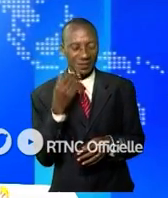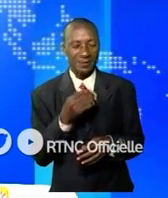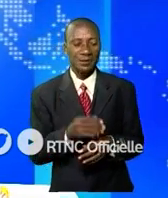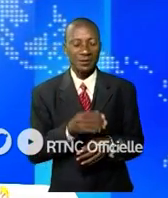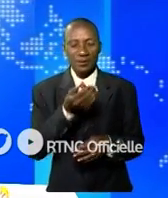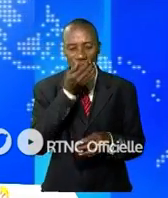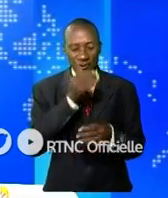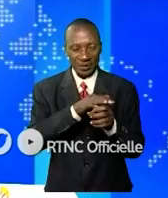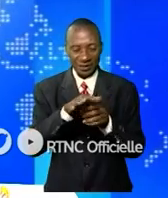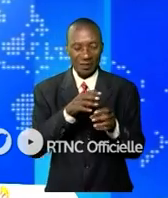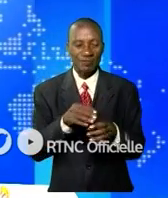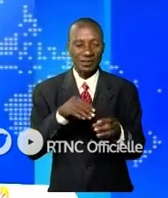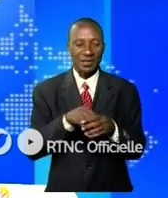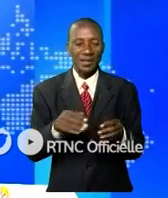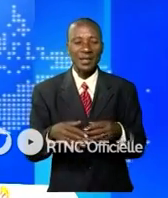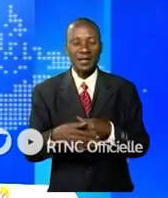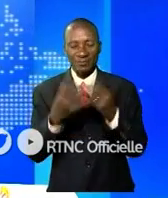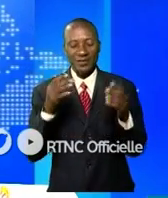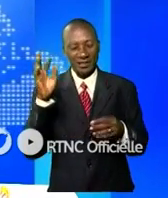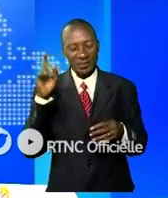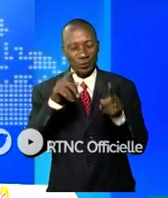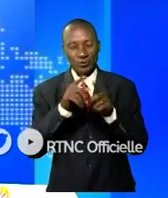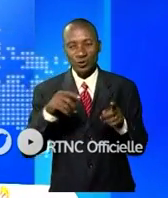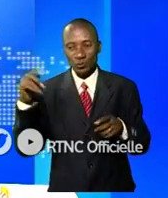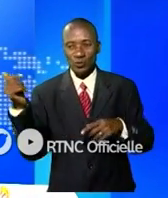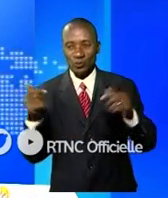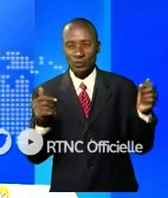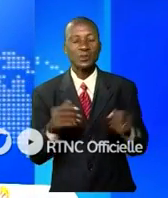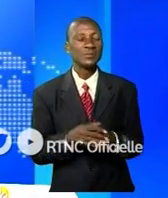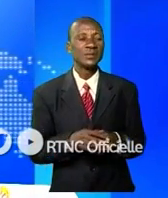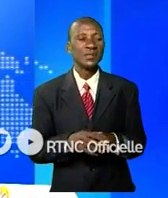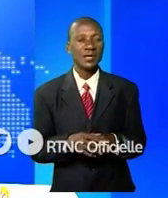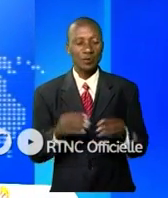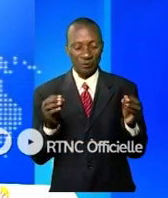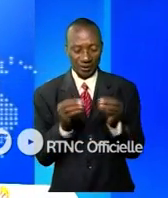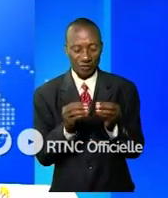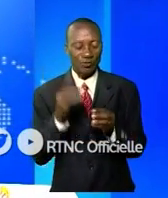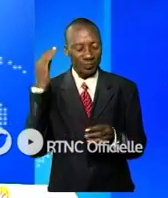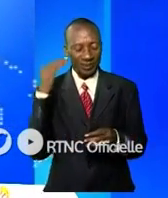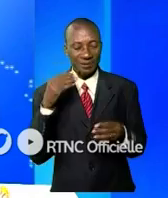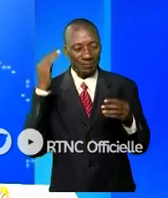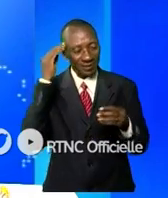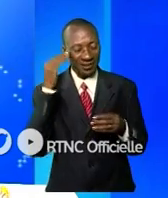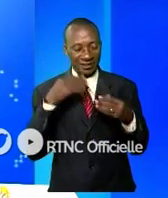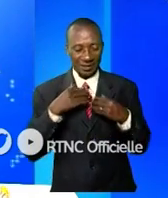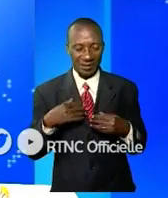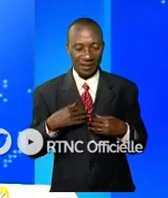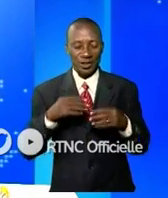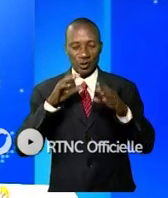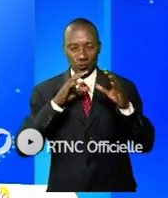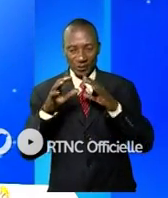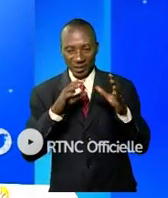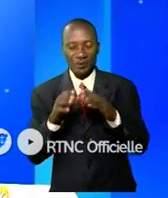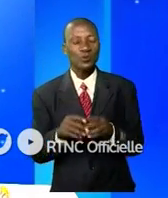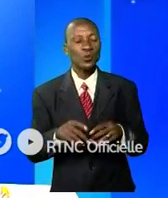laquelle prennent part l'équipe de Dr Muyembe, le ministre de la Santé, celui de la Communication et le ministre près le président.